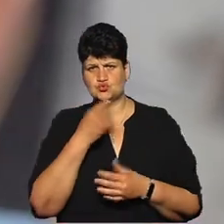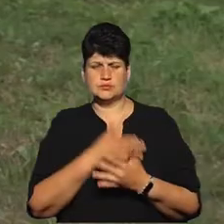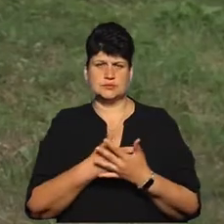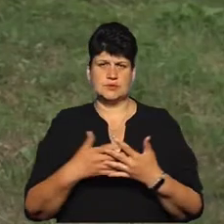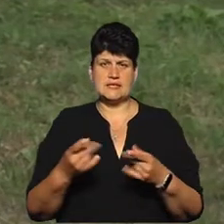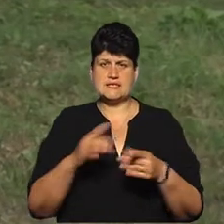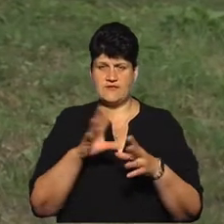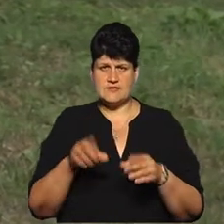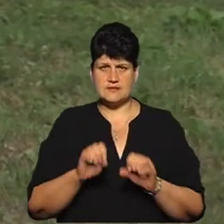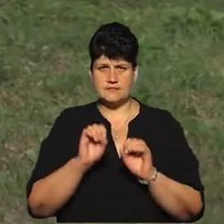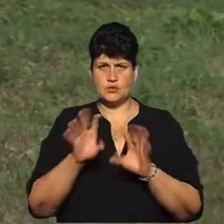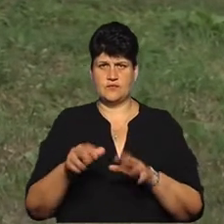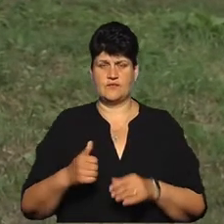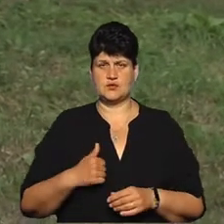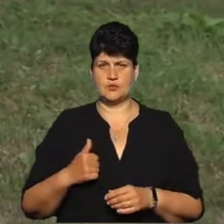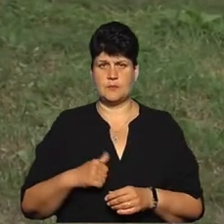військовим. 500 гривень штани.